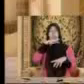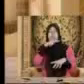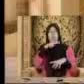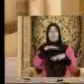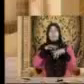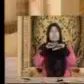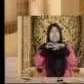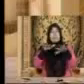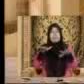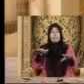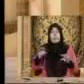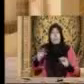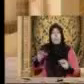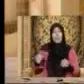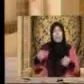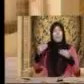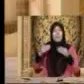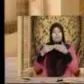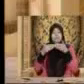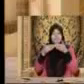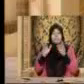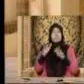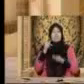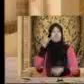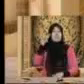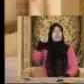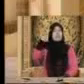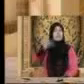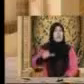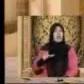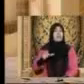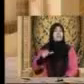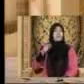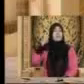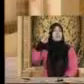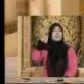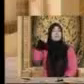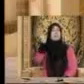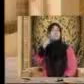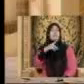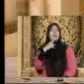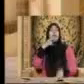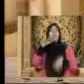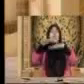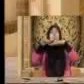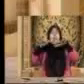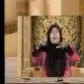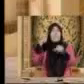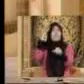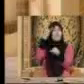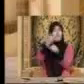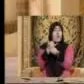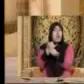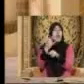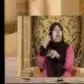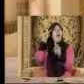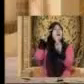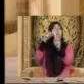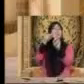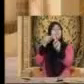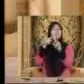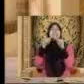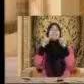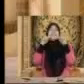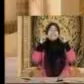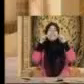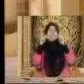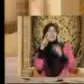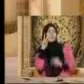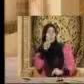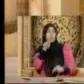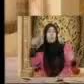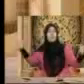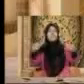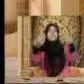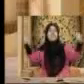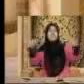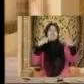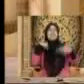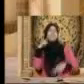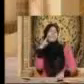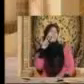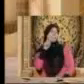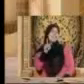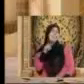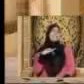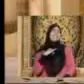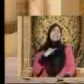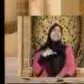الإنسان الأول، إنه يختلق الخبر إما باش يسلي نفسه، باش يضحك كي يرى هكا ردة